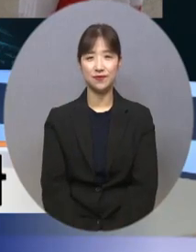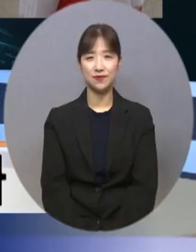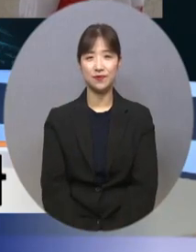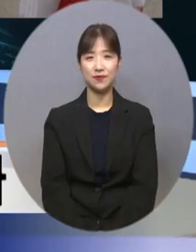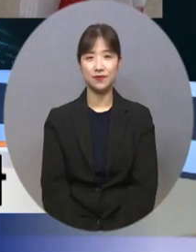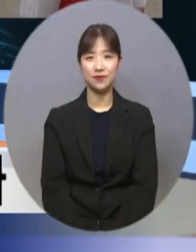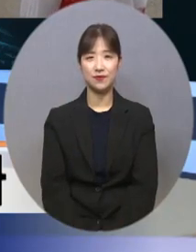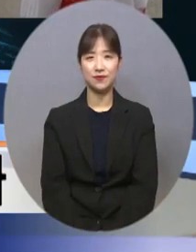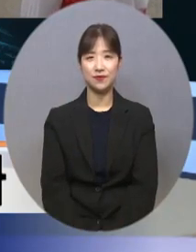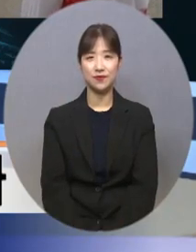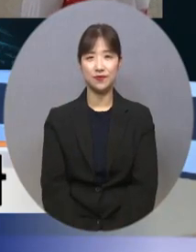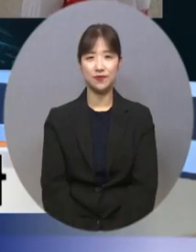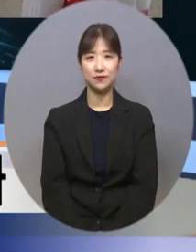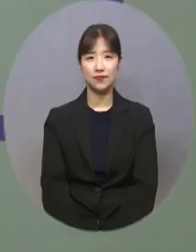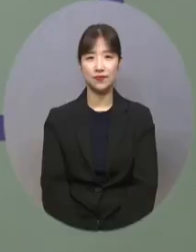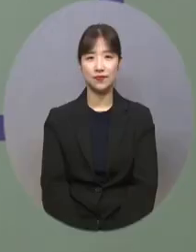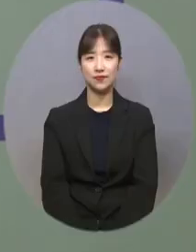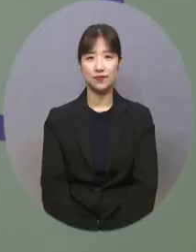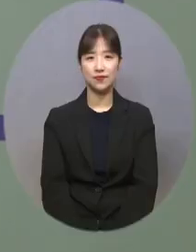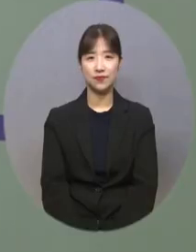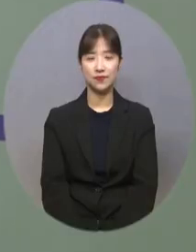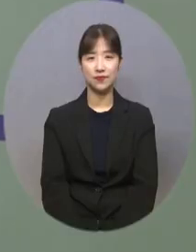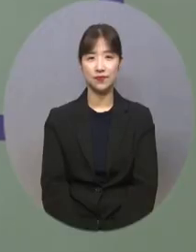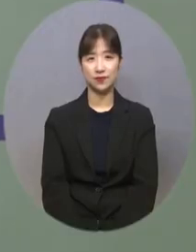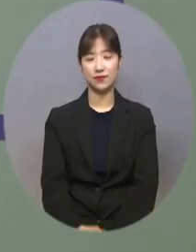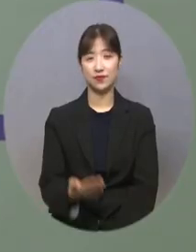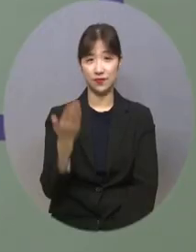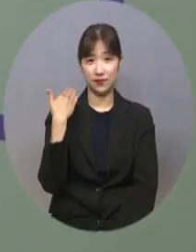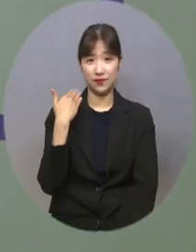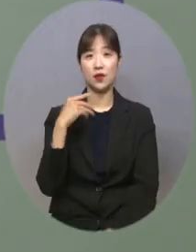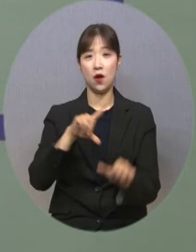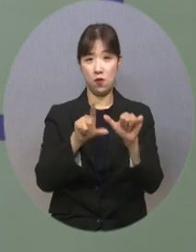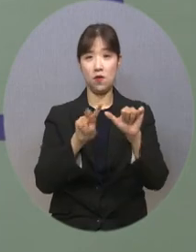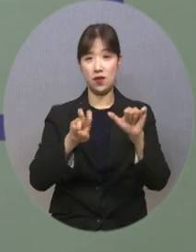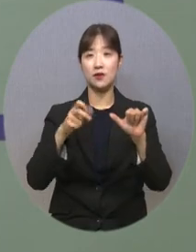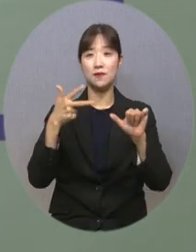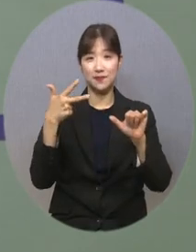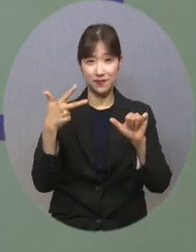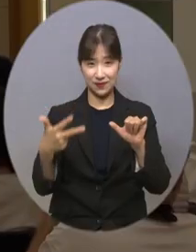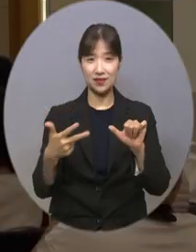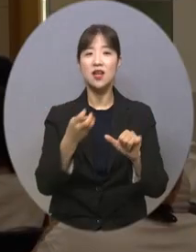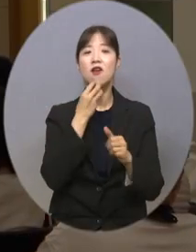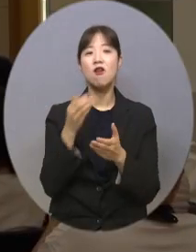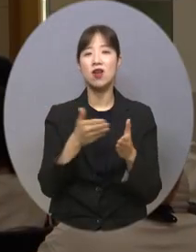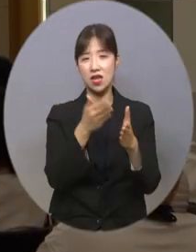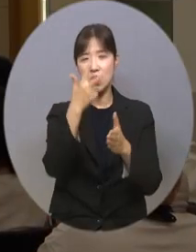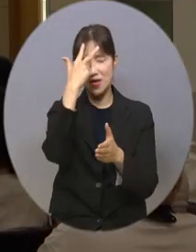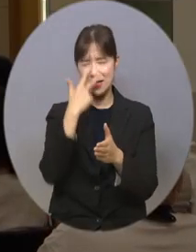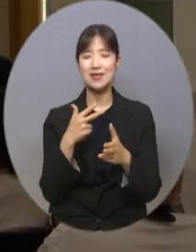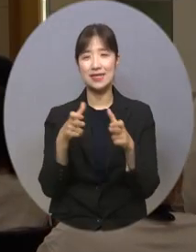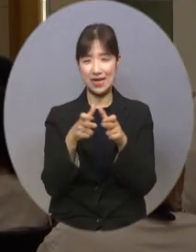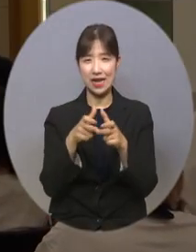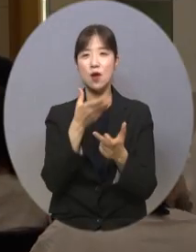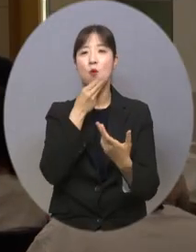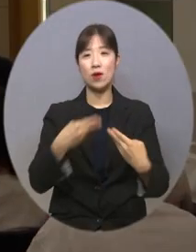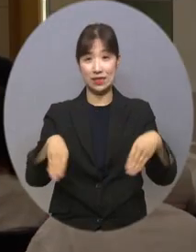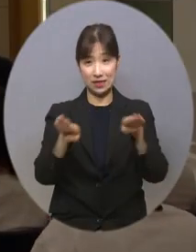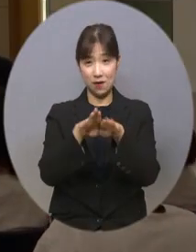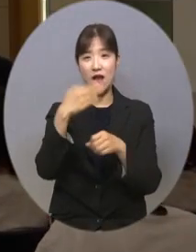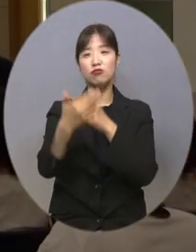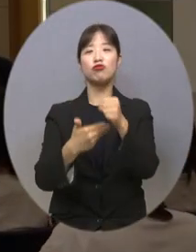기자가 보도합니다. 지난 27일 경기도 시각장애인복지관은 개관 9주년